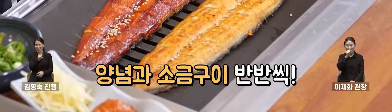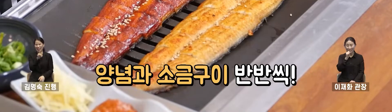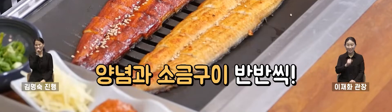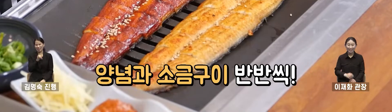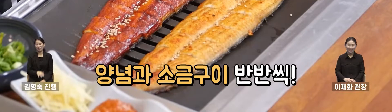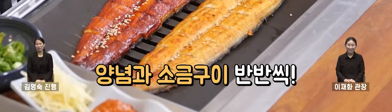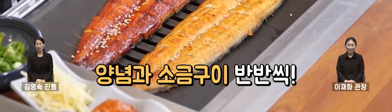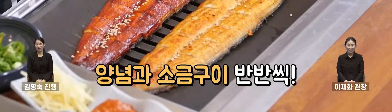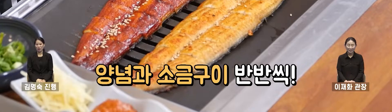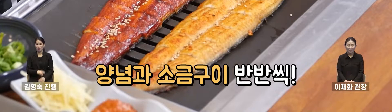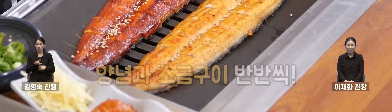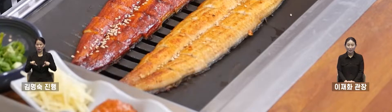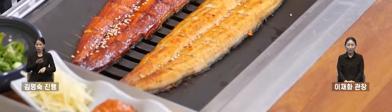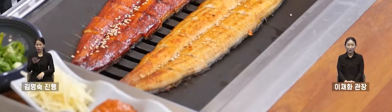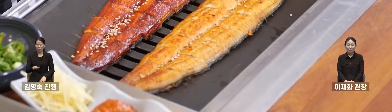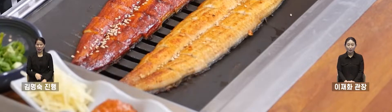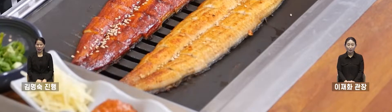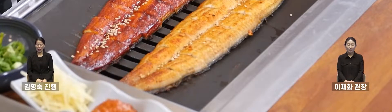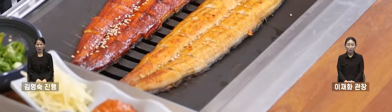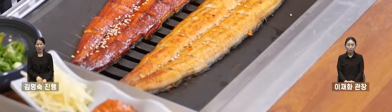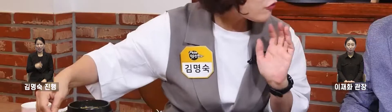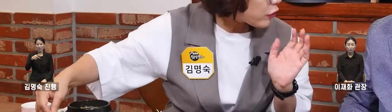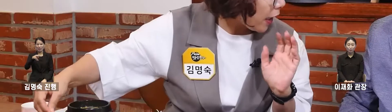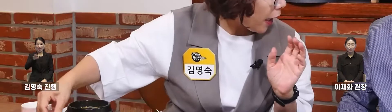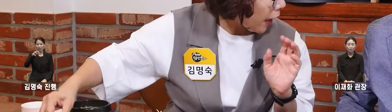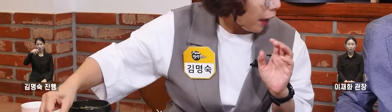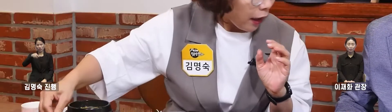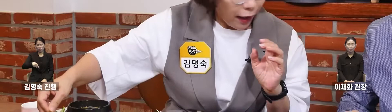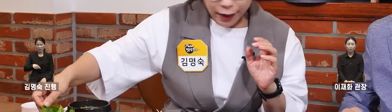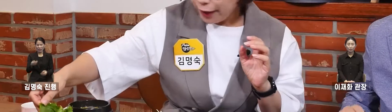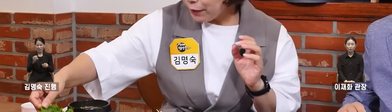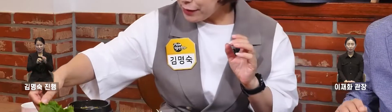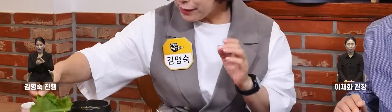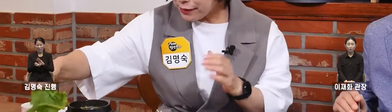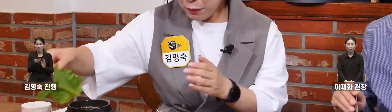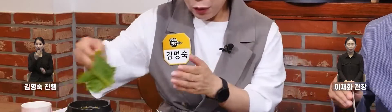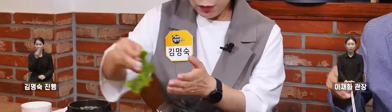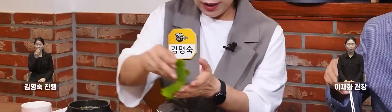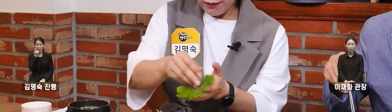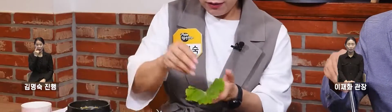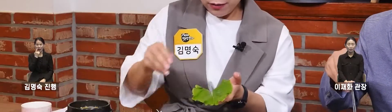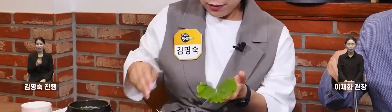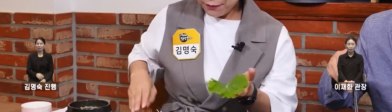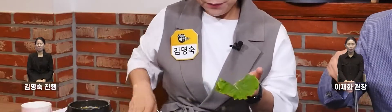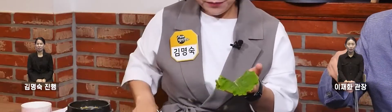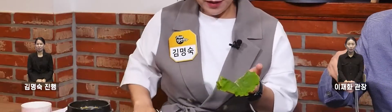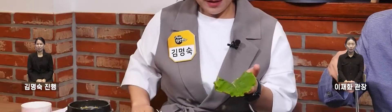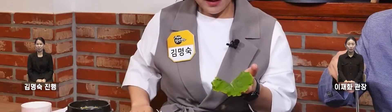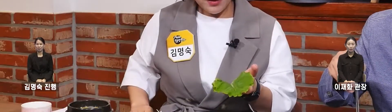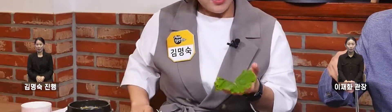예, 다. 네, 이제 보통 저희가 상추에 네, 한번 싸서 먹어볼까요?